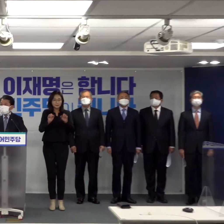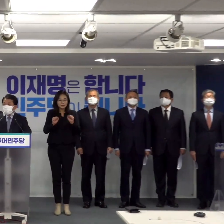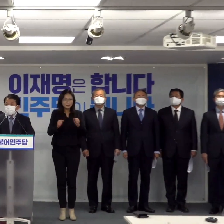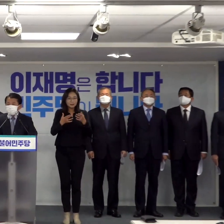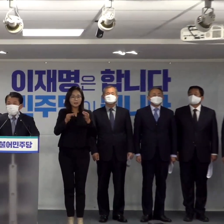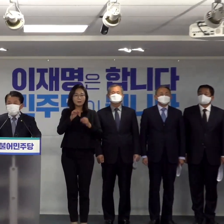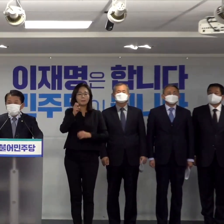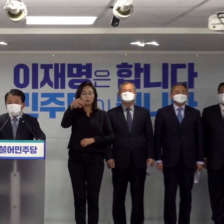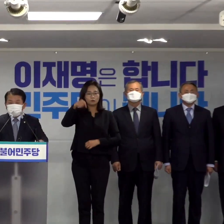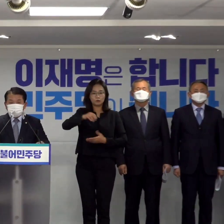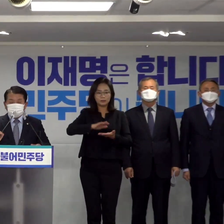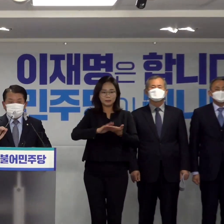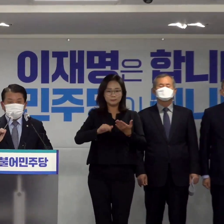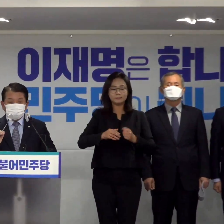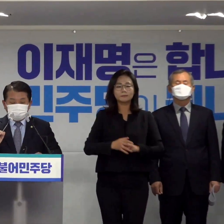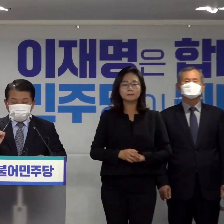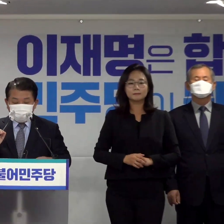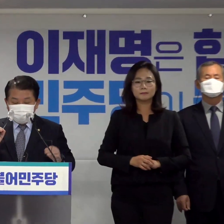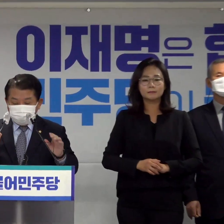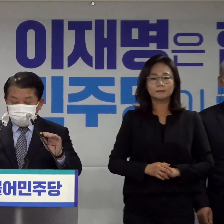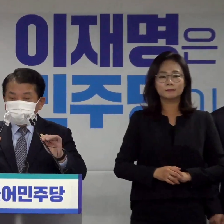의원입니다. 저희